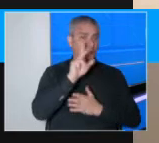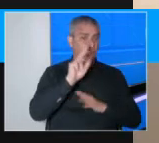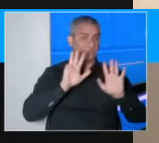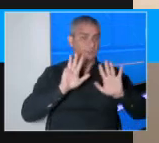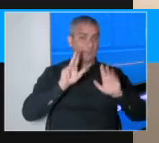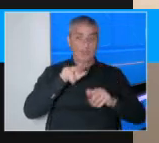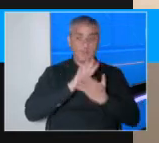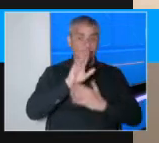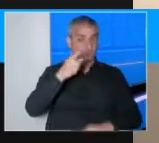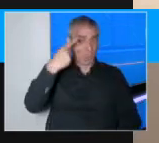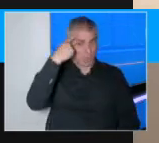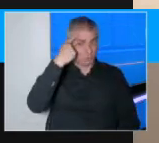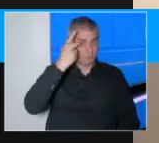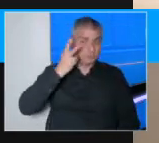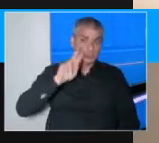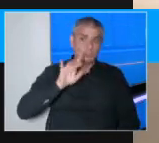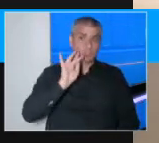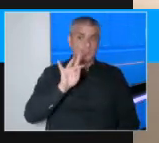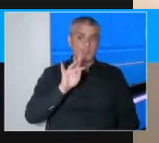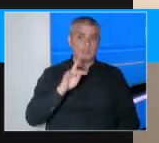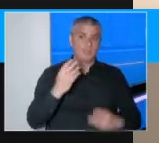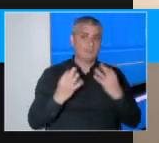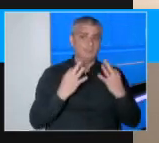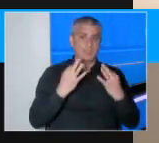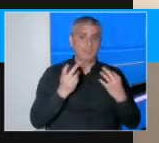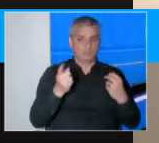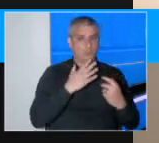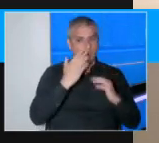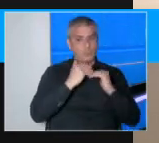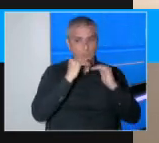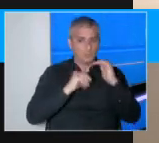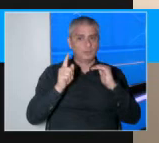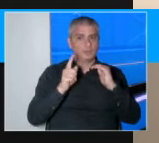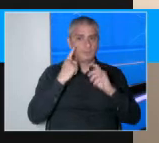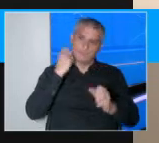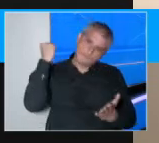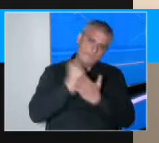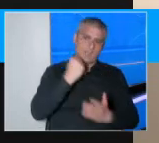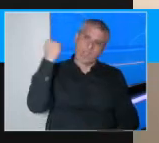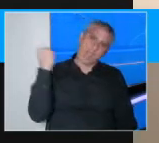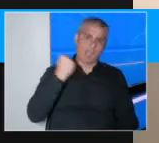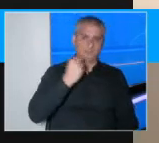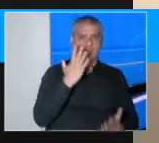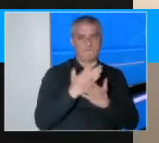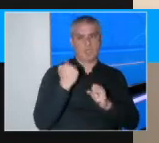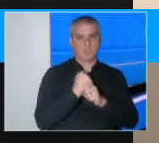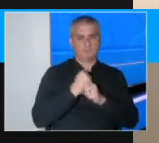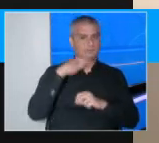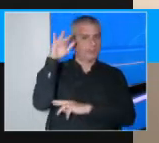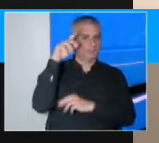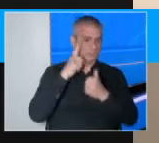ספטמבר, שאם היא חושבת שיש נגדה שחקן, שהוא נחות ממנה, היא מכה בו בכל העוצמה, היא עשתה את זה